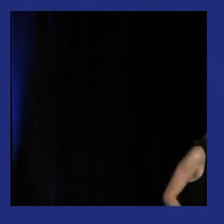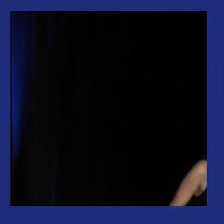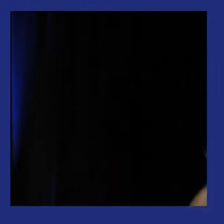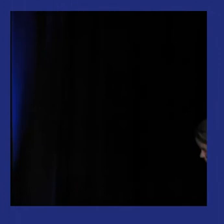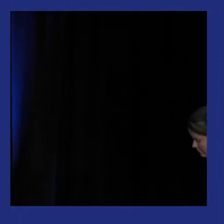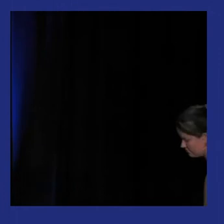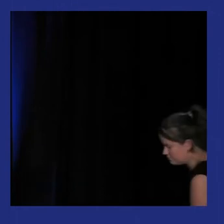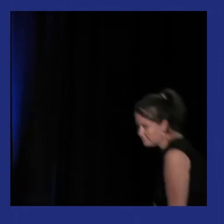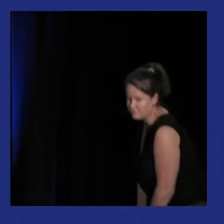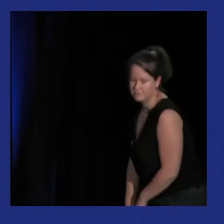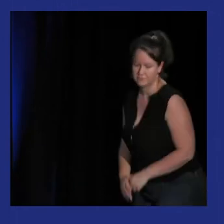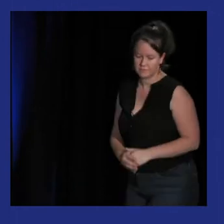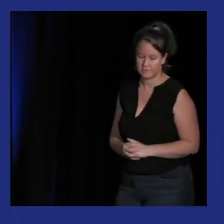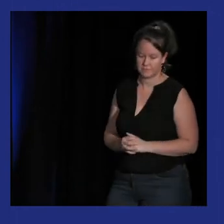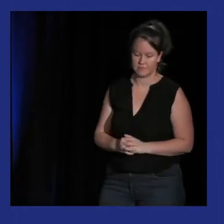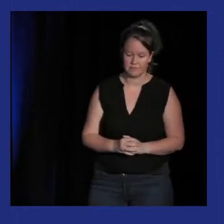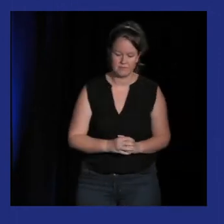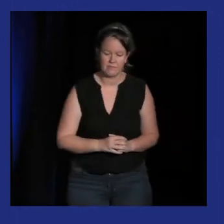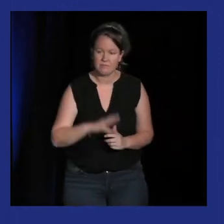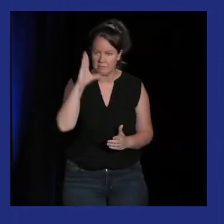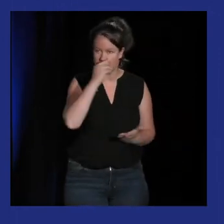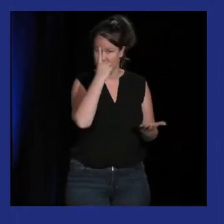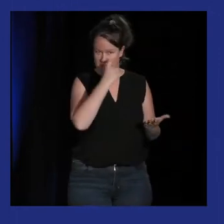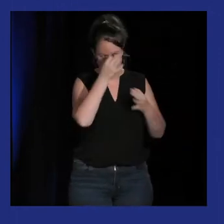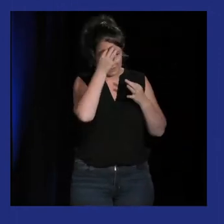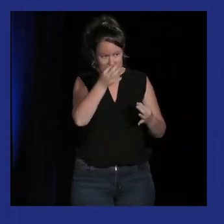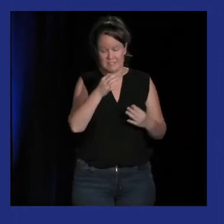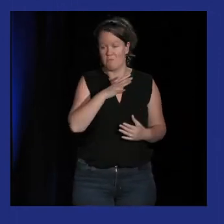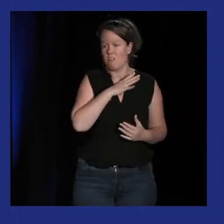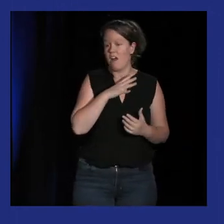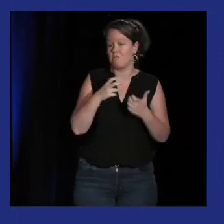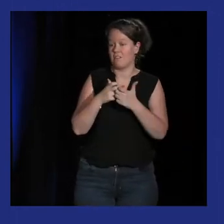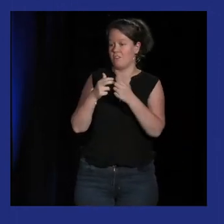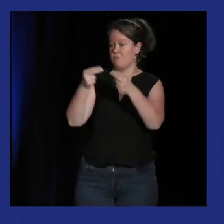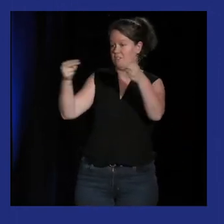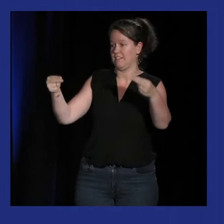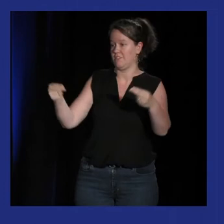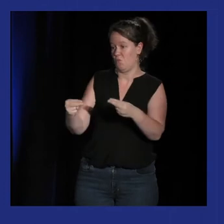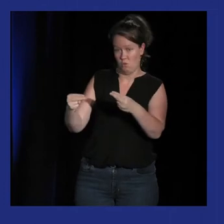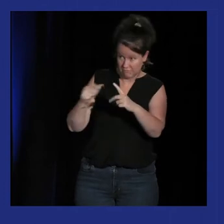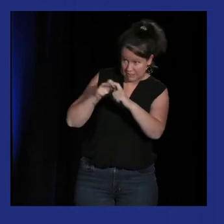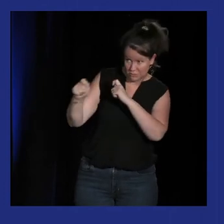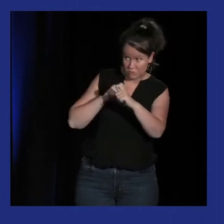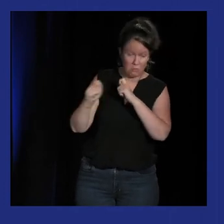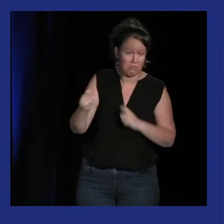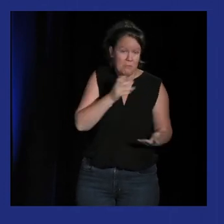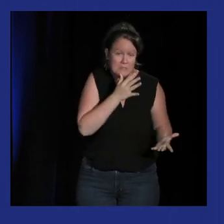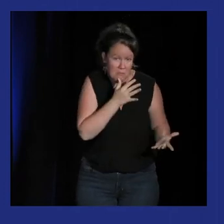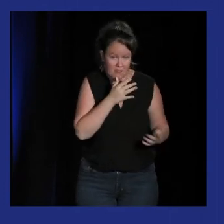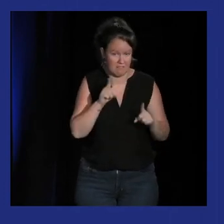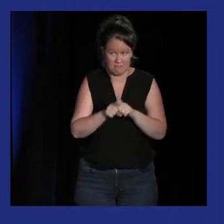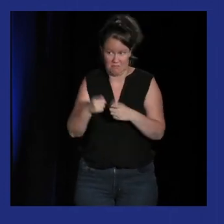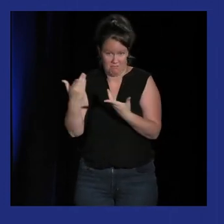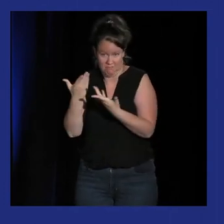dépend avec qui on discute il y en a certains qui ne veulent pas discuter comme Nintendo et il y en a certains qui le font enfin qui discutent avec tout le monde